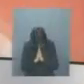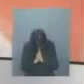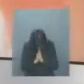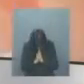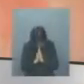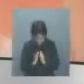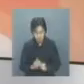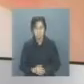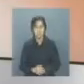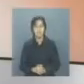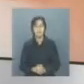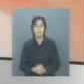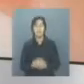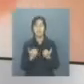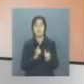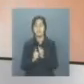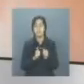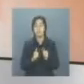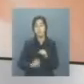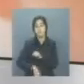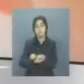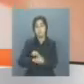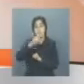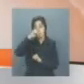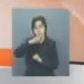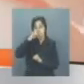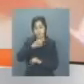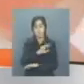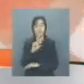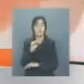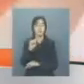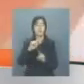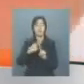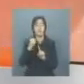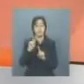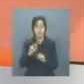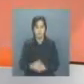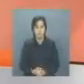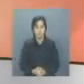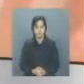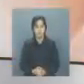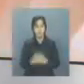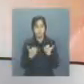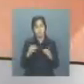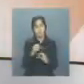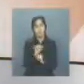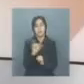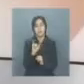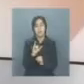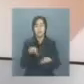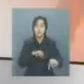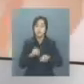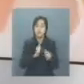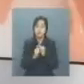สวัสดีค่ะสำหรับการแข่งขันฟุตบอลสปอนเซอร์ไทยพรีเมียร์ลีกวันที่31ธันวาคมนะคะขณะนี้ยังไม่ได้ข้อสรุปนะคะว่าจะจัดแข่งขัน